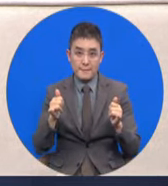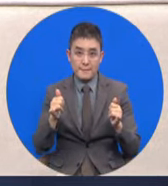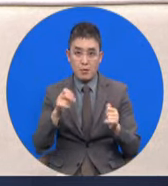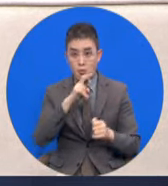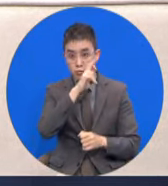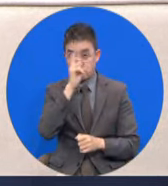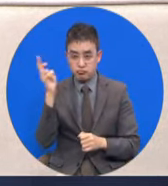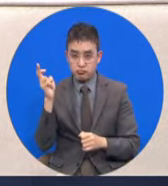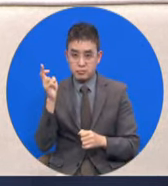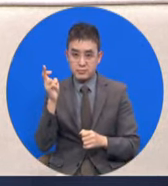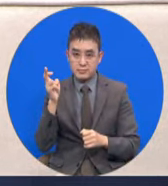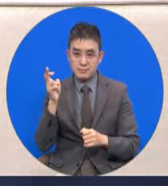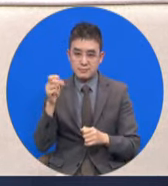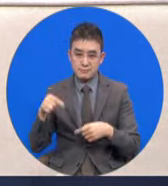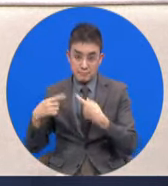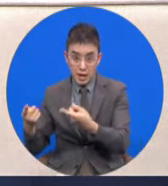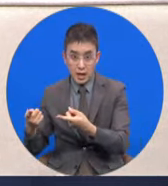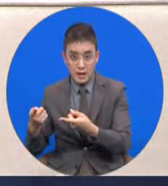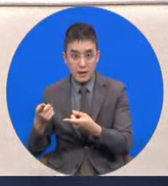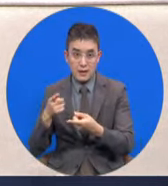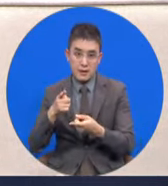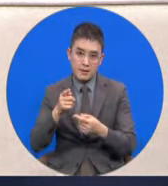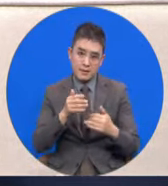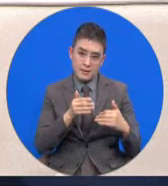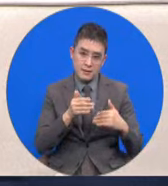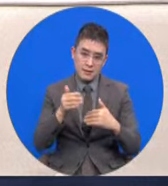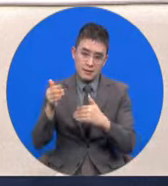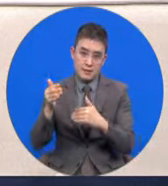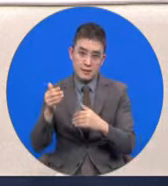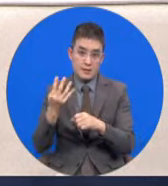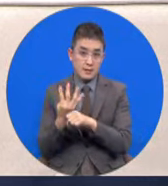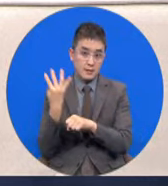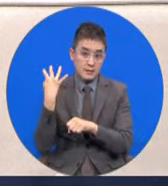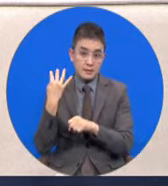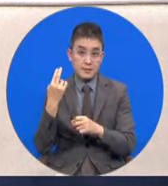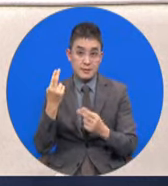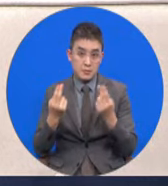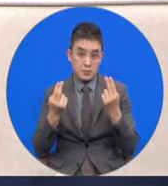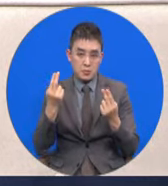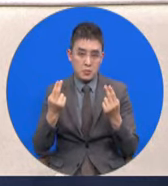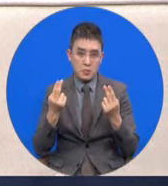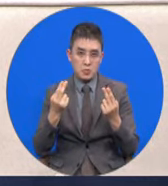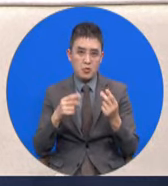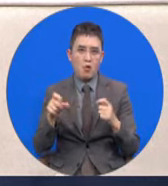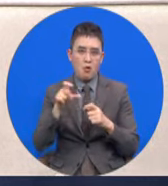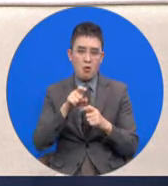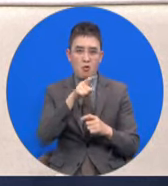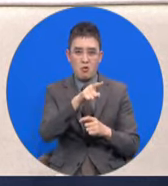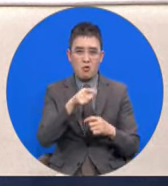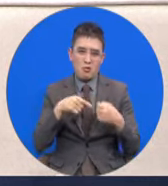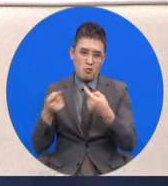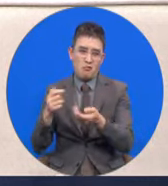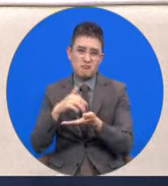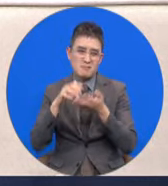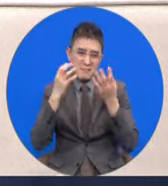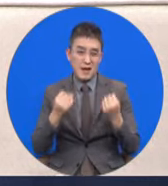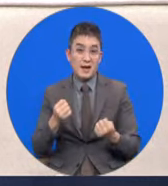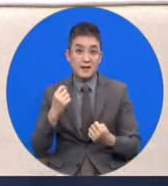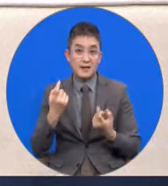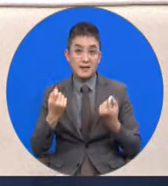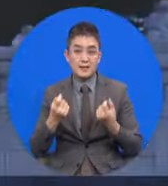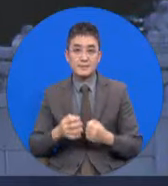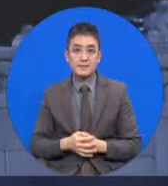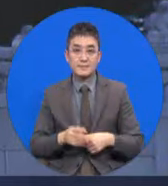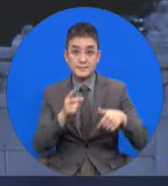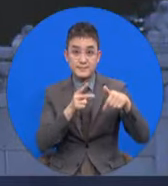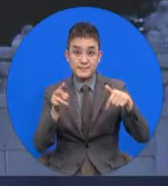현재 흐름으로 보면 그래도 지난번 총선보다는 더 많아지지 않겠나 그렇게 네. 보여집니다. 인천 지역의 지금 현재